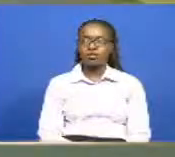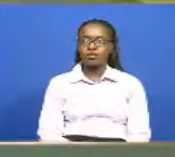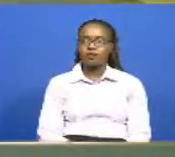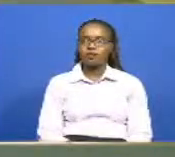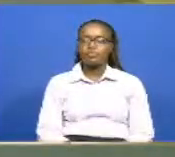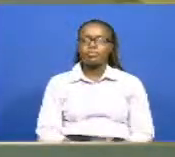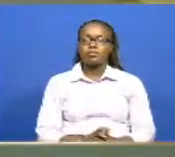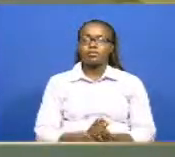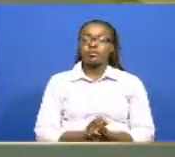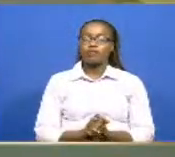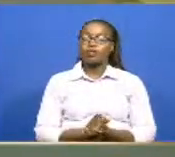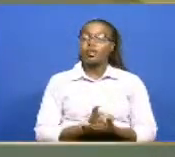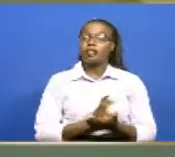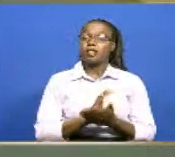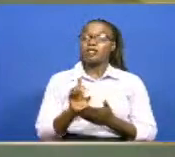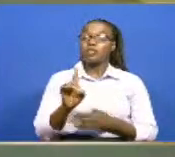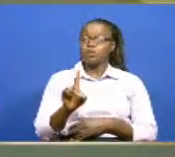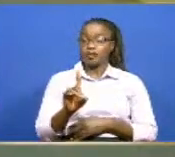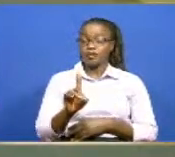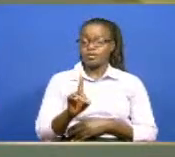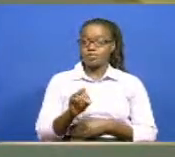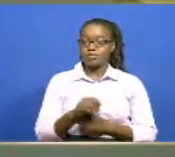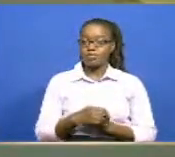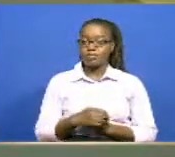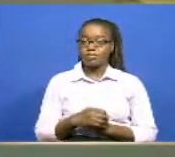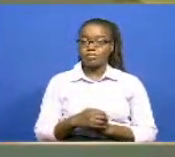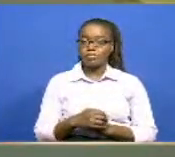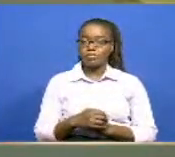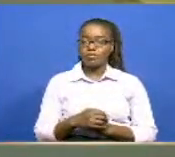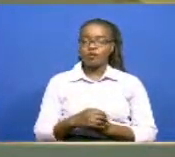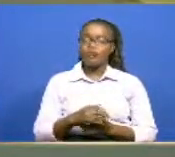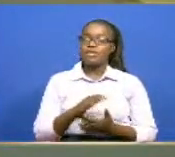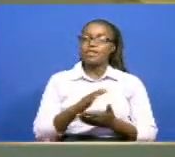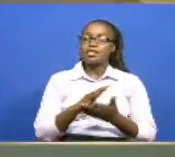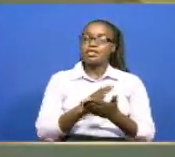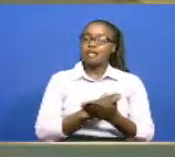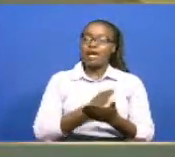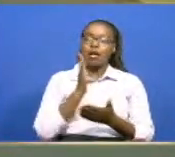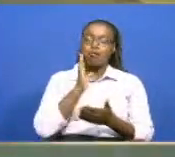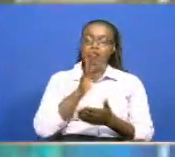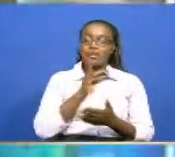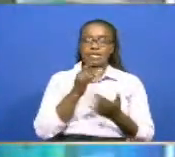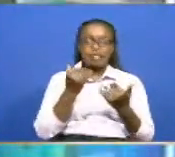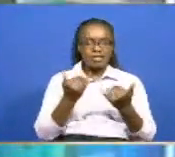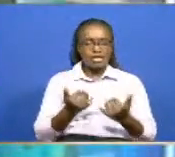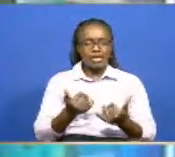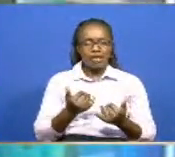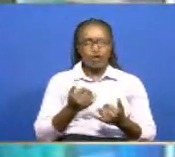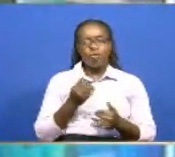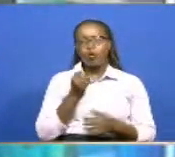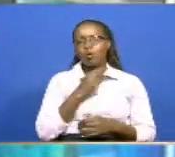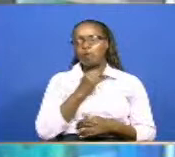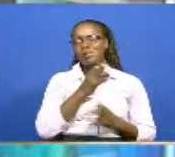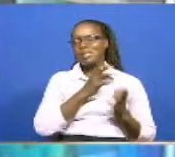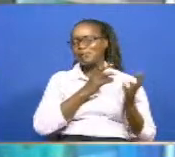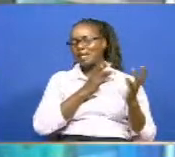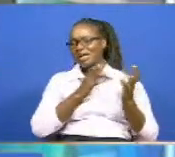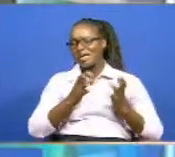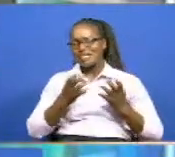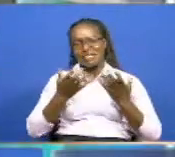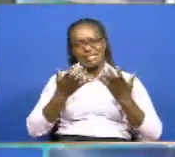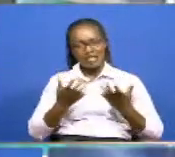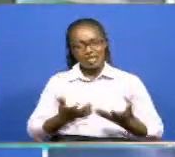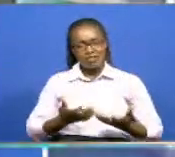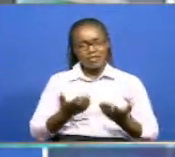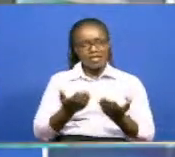Karibu tena, hii ni Darubini ya Channel 1. Baadhi ya wazazi sasa wanasema kwamba wana mzigo mkubwa kutokana na mahitaji